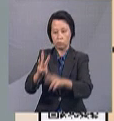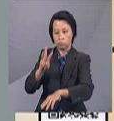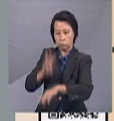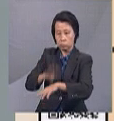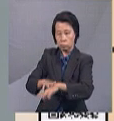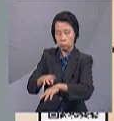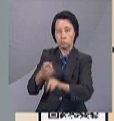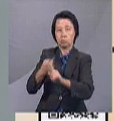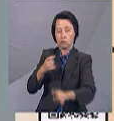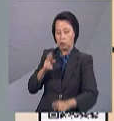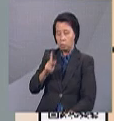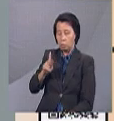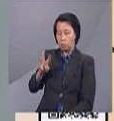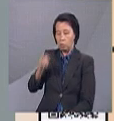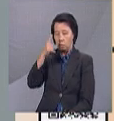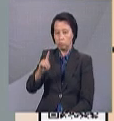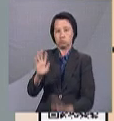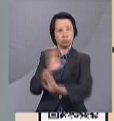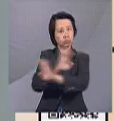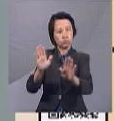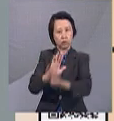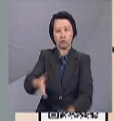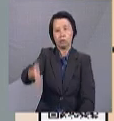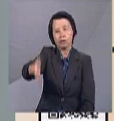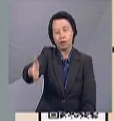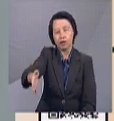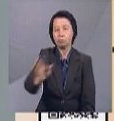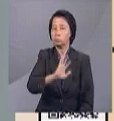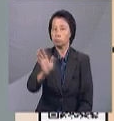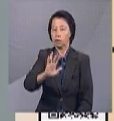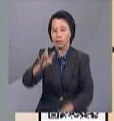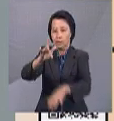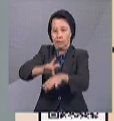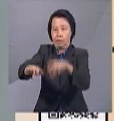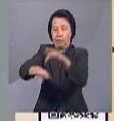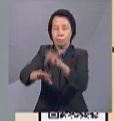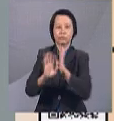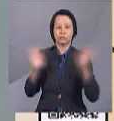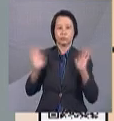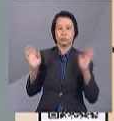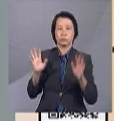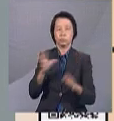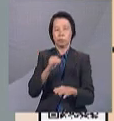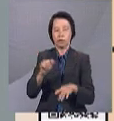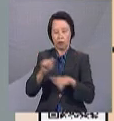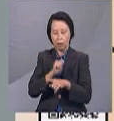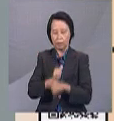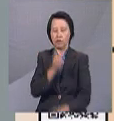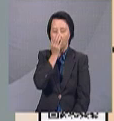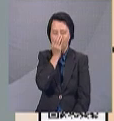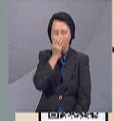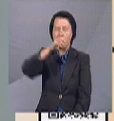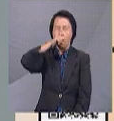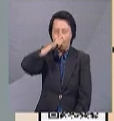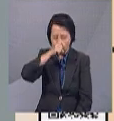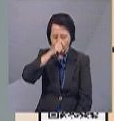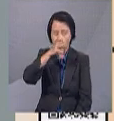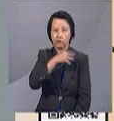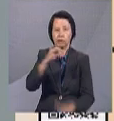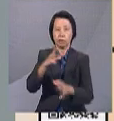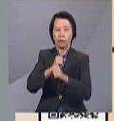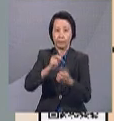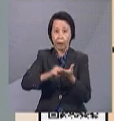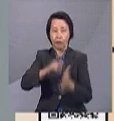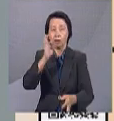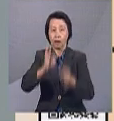untuk elak bersalaman dan bersentuhan amalkan etika batuk dan bersin dapatkan rawatan segera